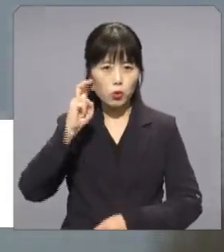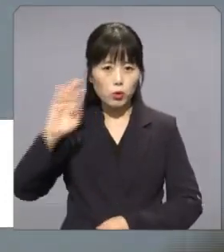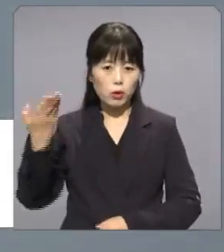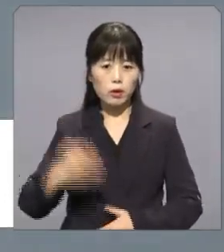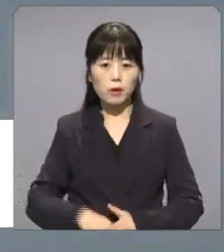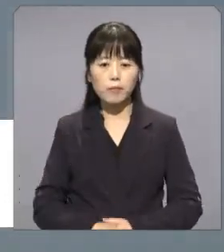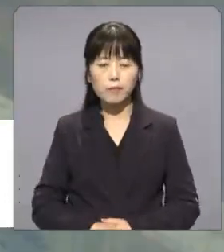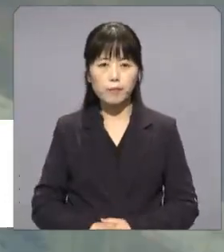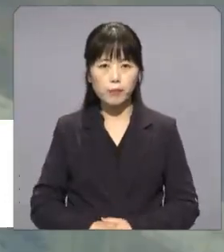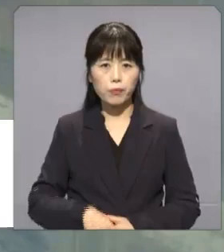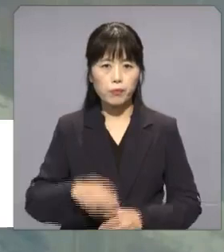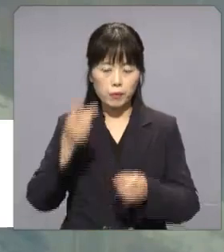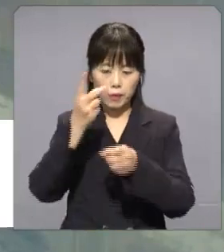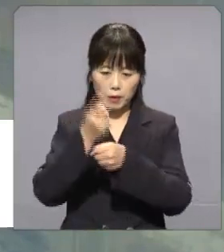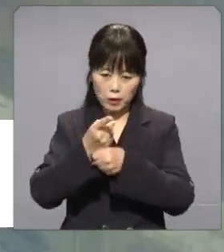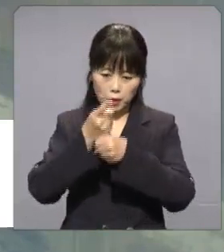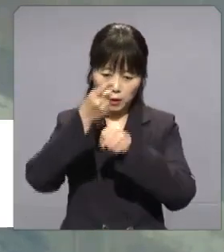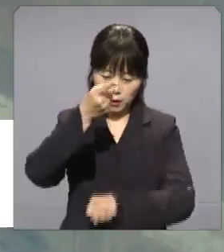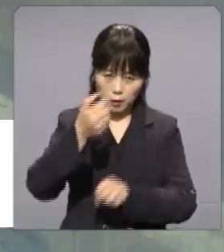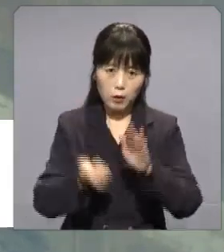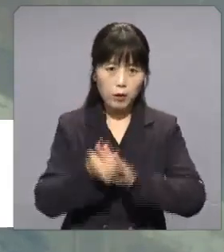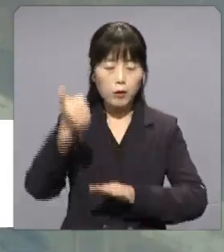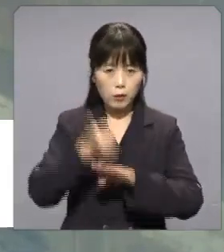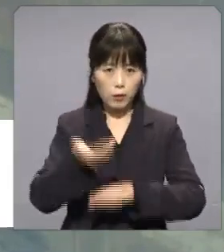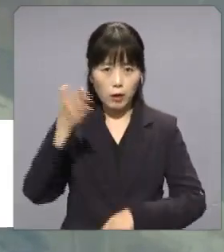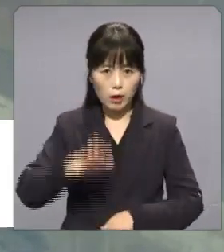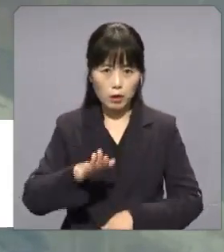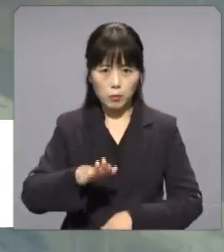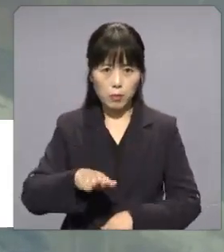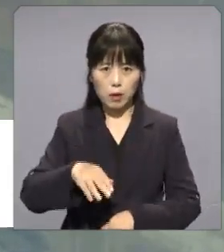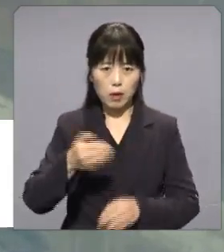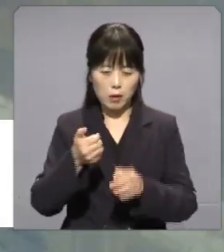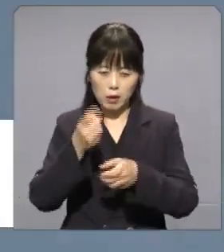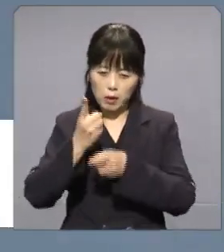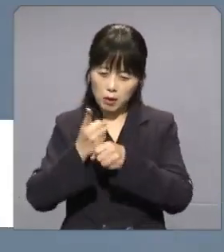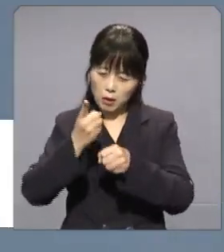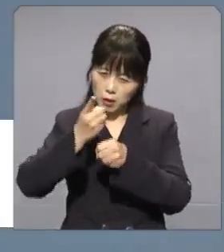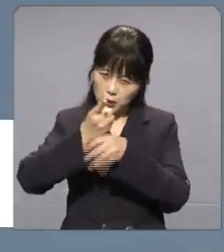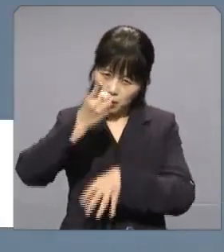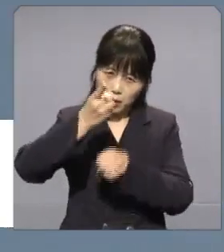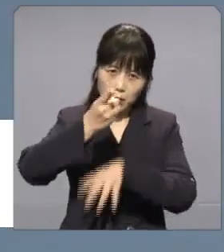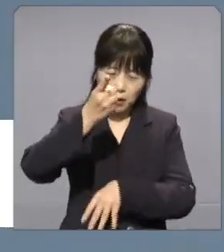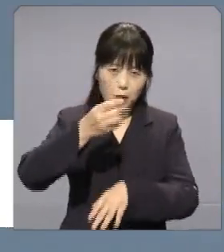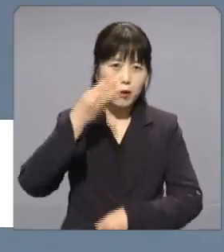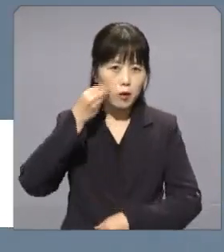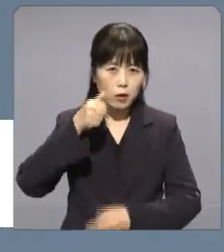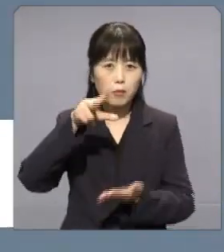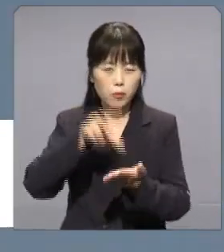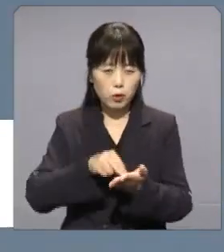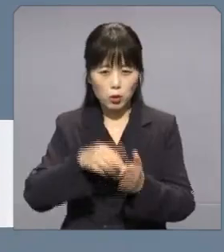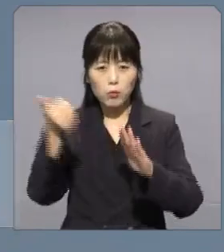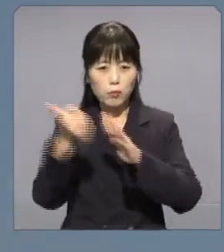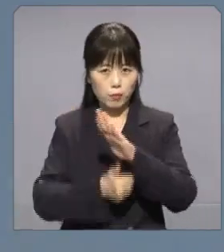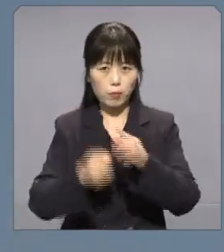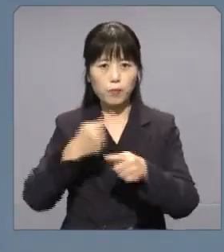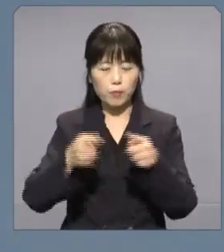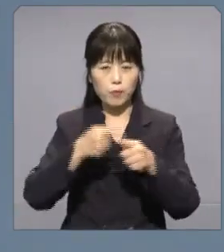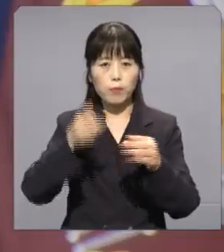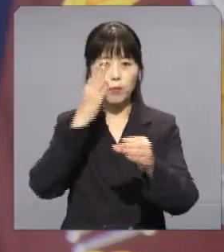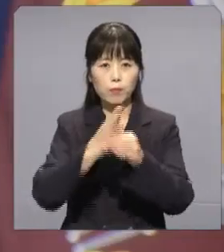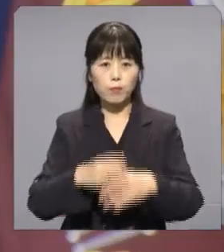추정됩니다. 2단 분리까지 성공했지만 탄두부 정상 비행은 연료 문제로 실패했다는